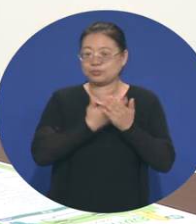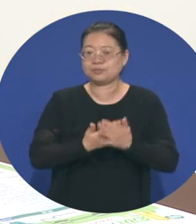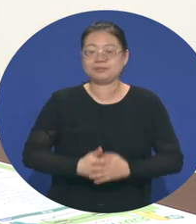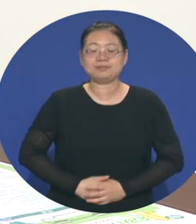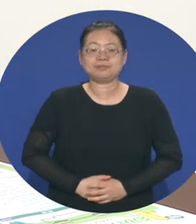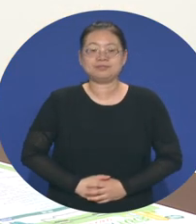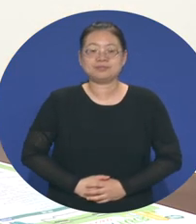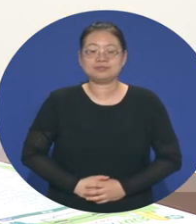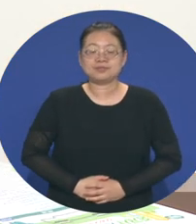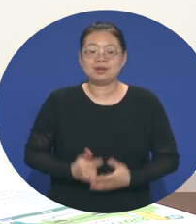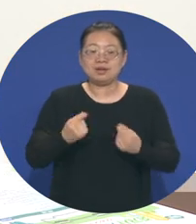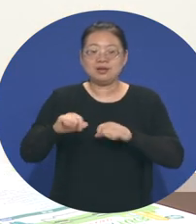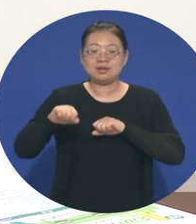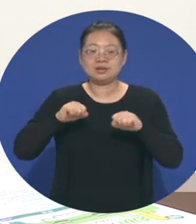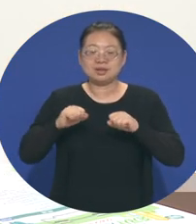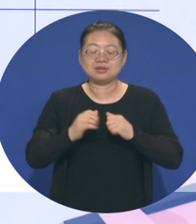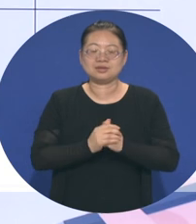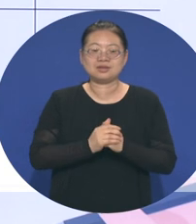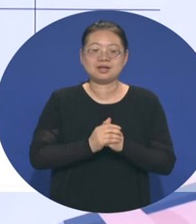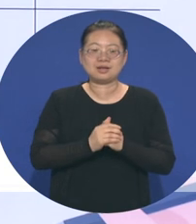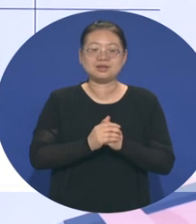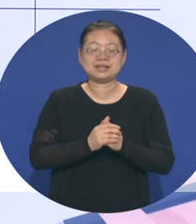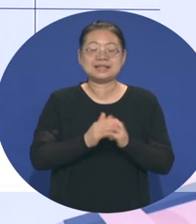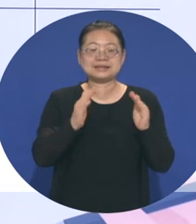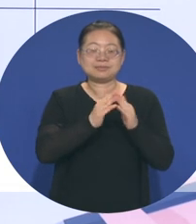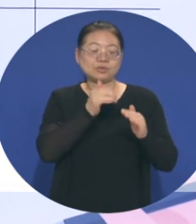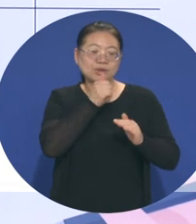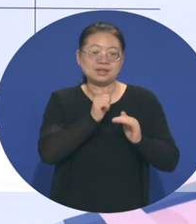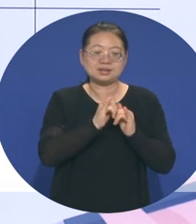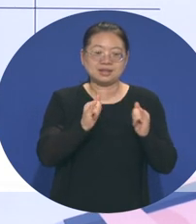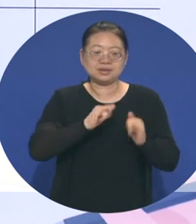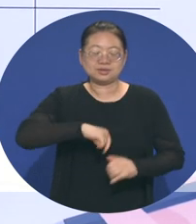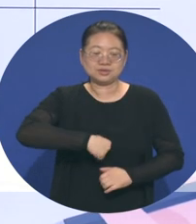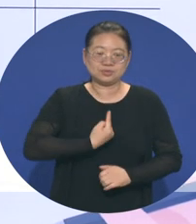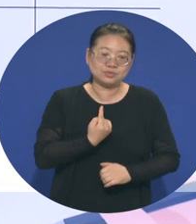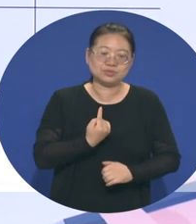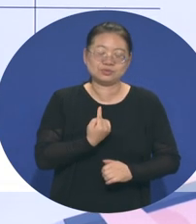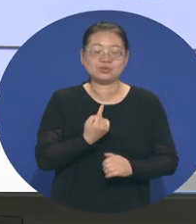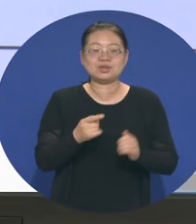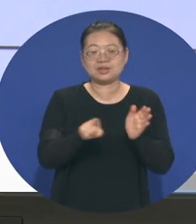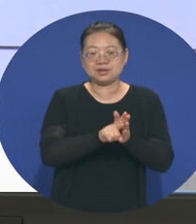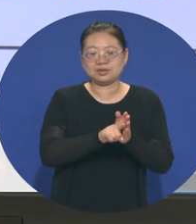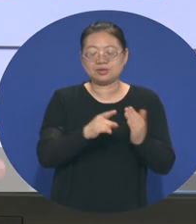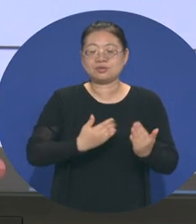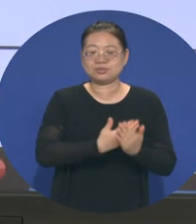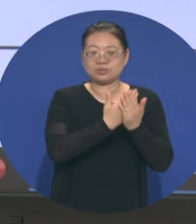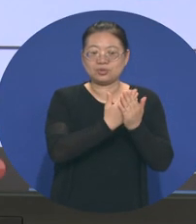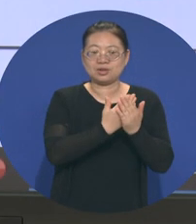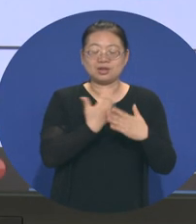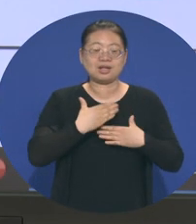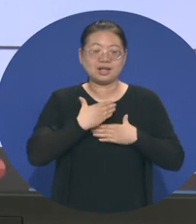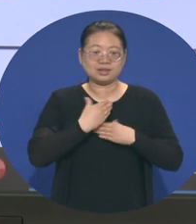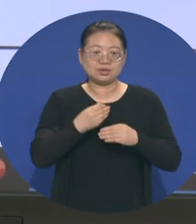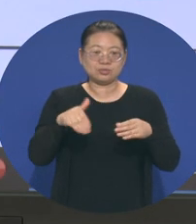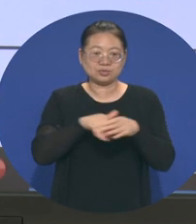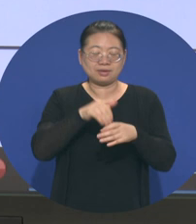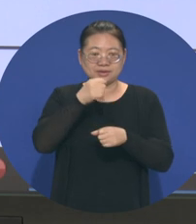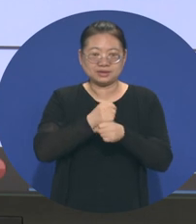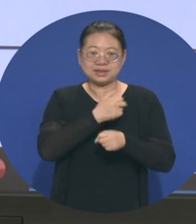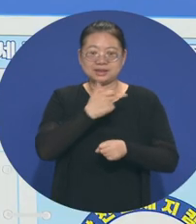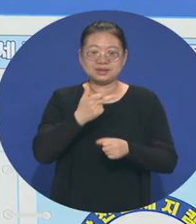이런 움직임은 중개사들이 안전한 중계 문화를 정착시키는데 큰 역할을 할 것으로